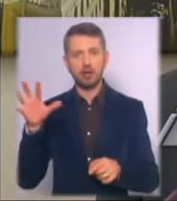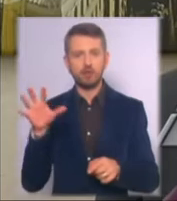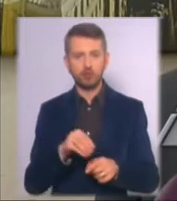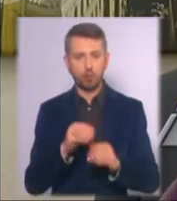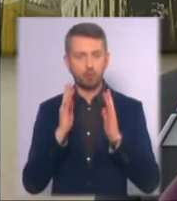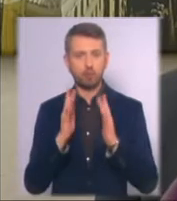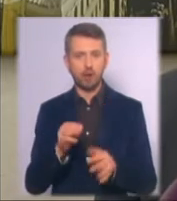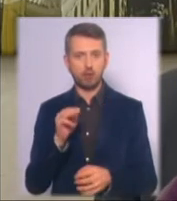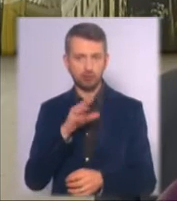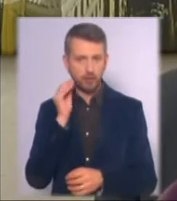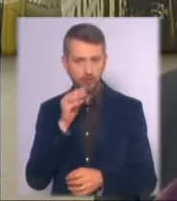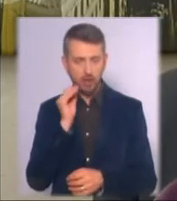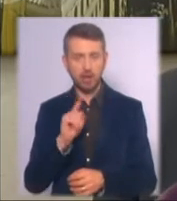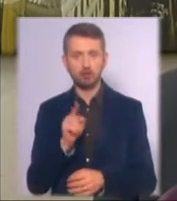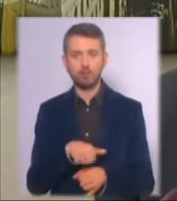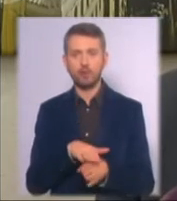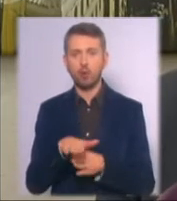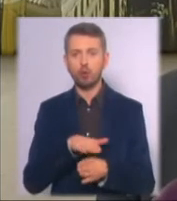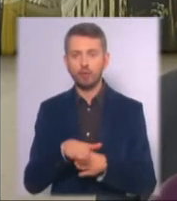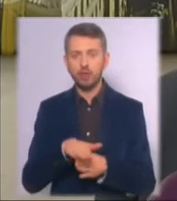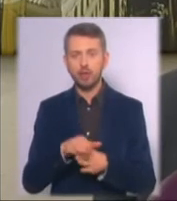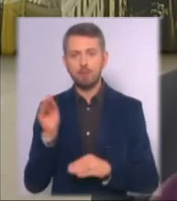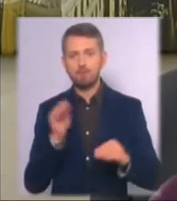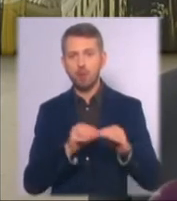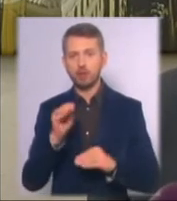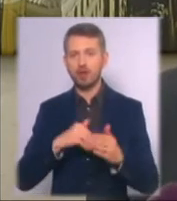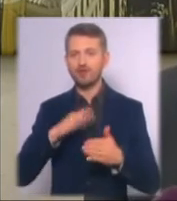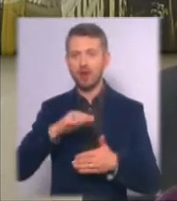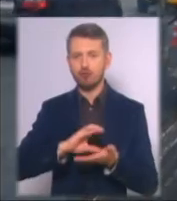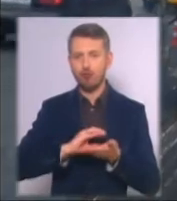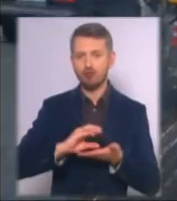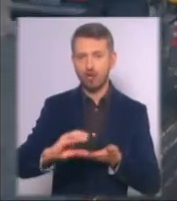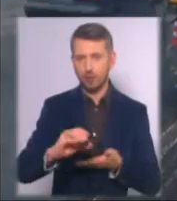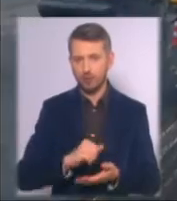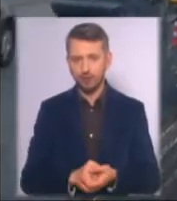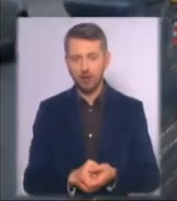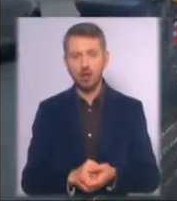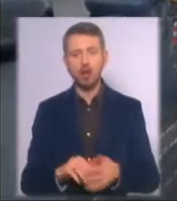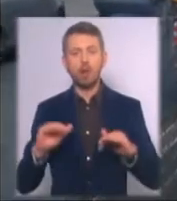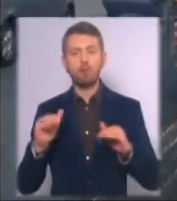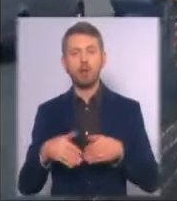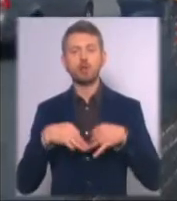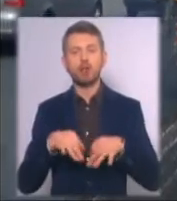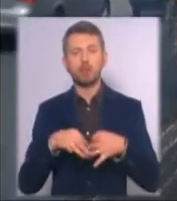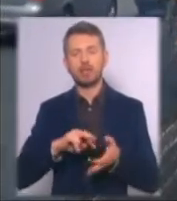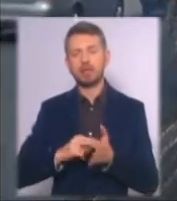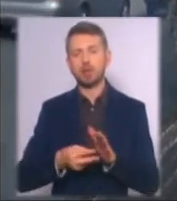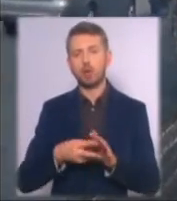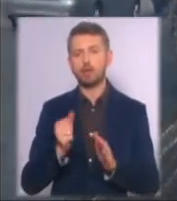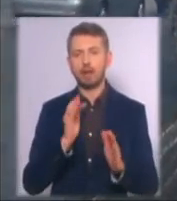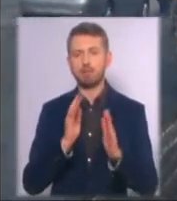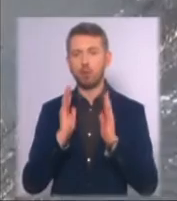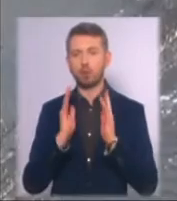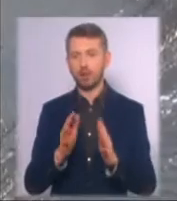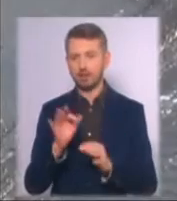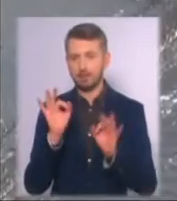бульвару Шевченка для того, щоб виконувати монтаж верхнього шару покриття. Обмеження у русі заплановані на проспекті Правди і